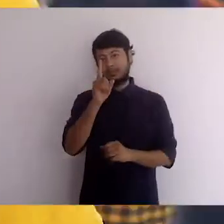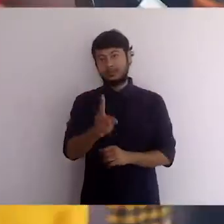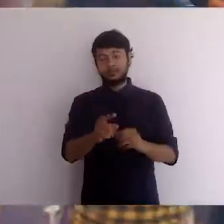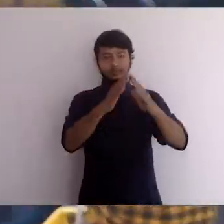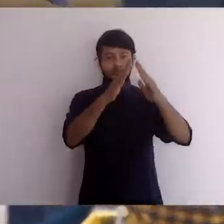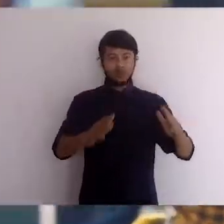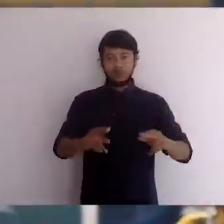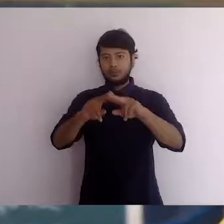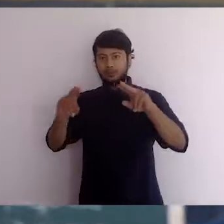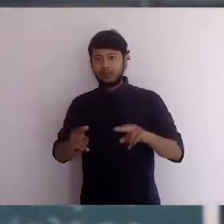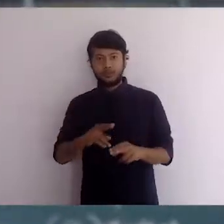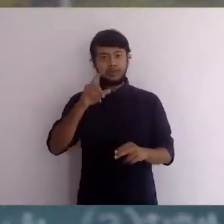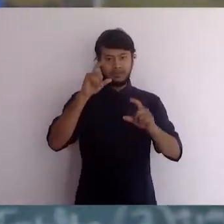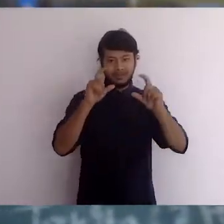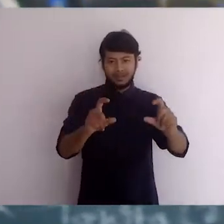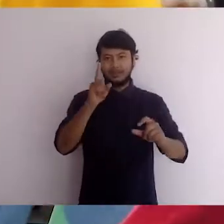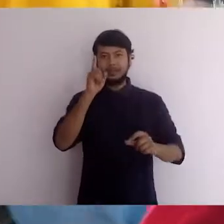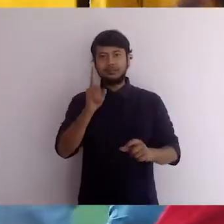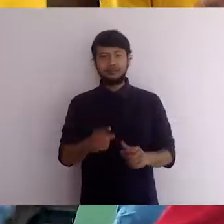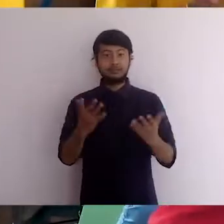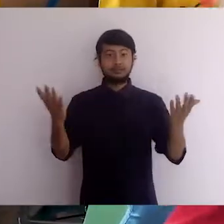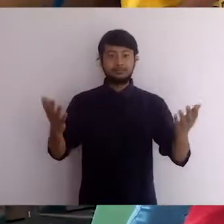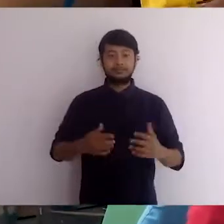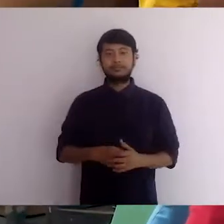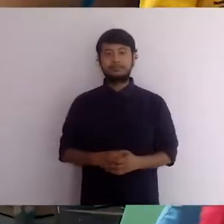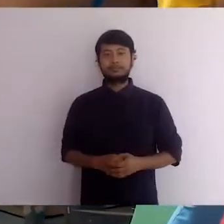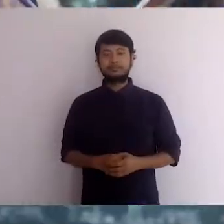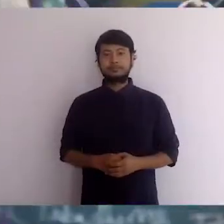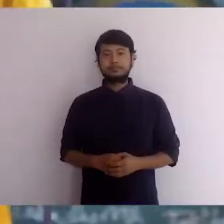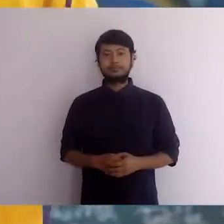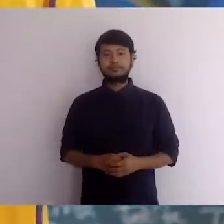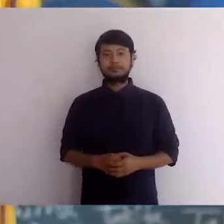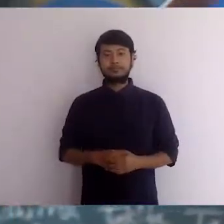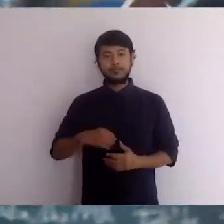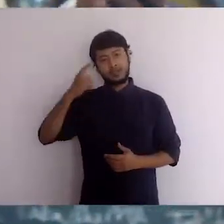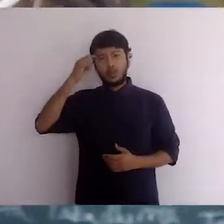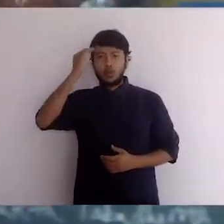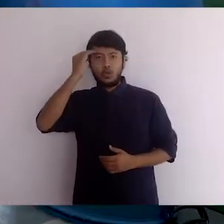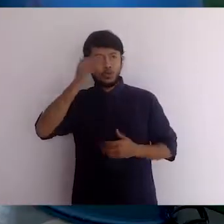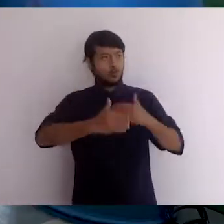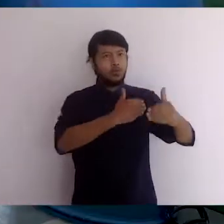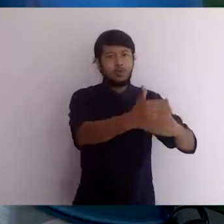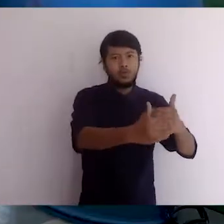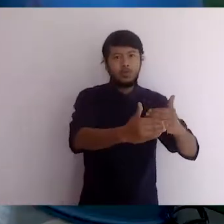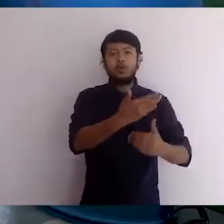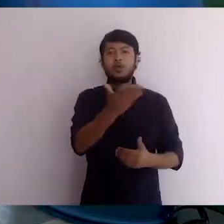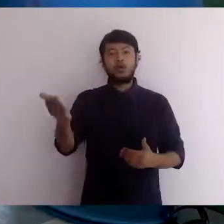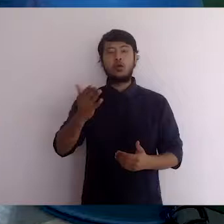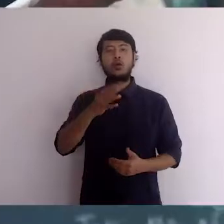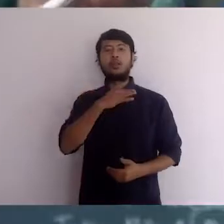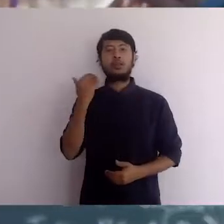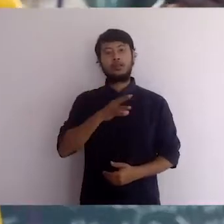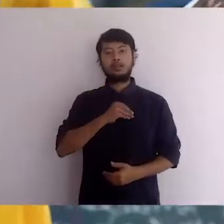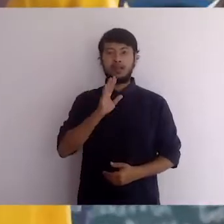रखो, घर परिवार का ख्याल रखो। क्या क्या जान के अनजान मत बन, मौत है सबका